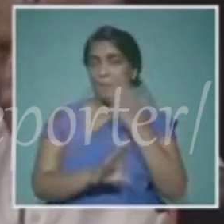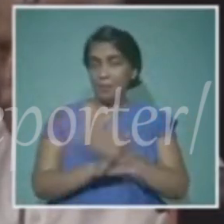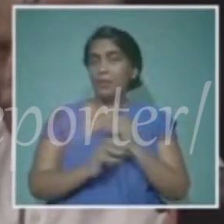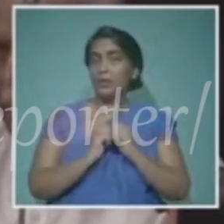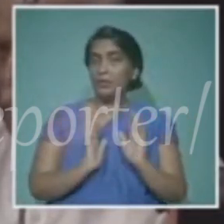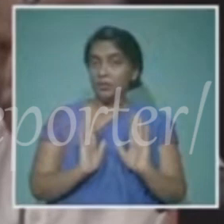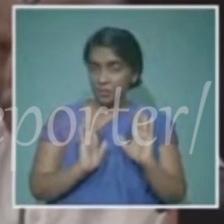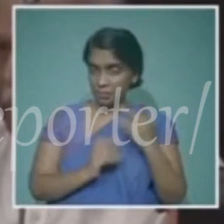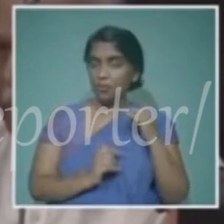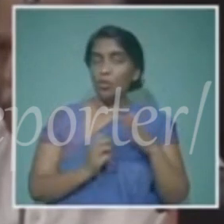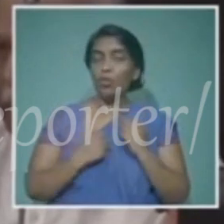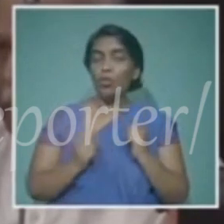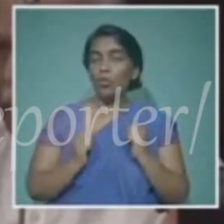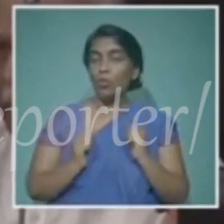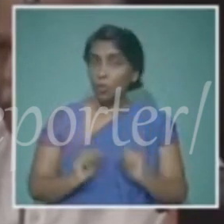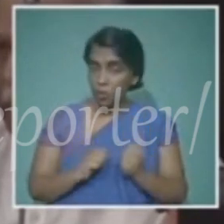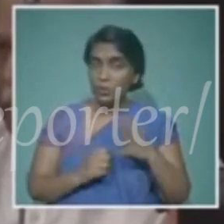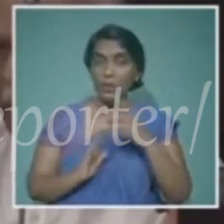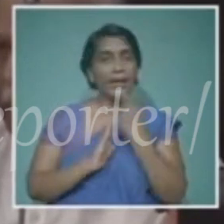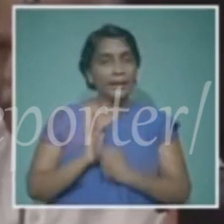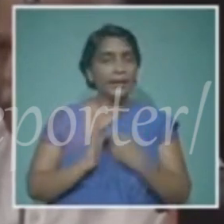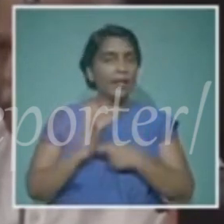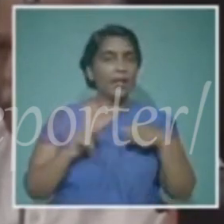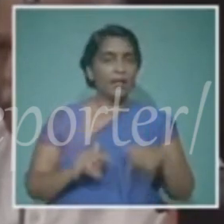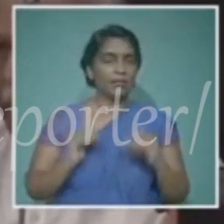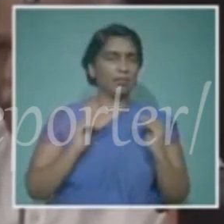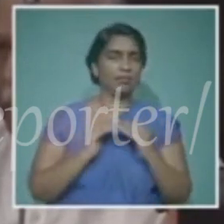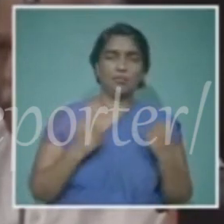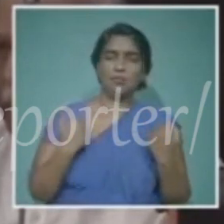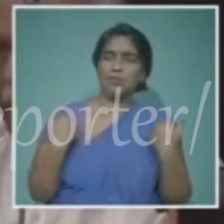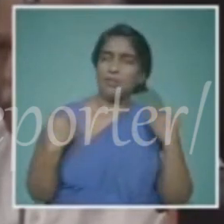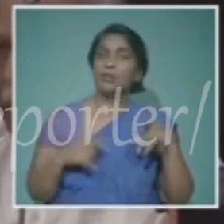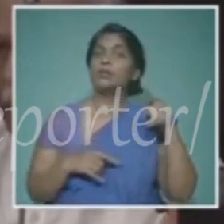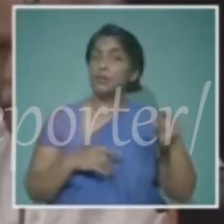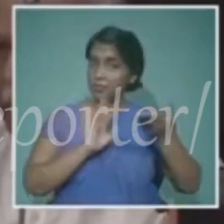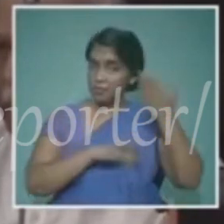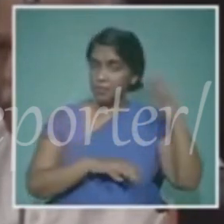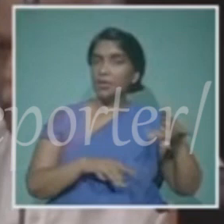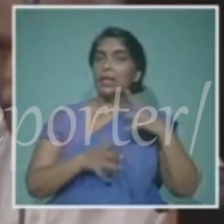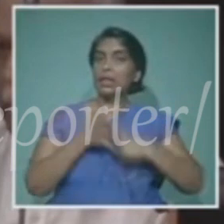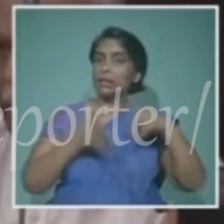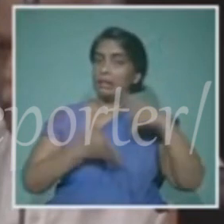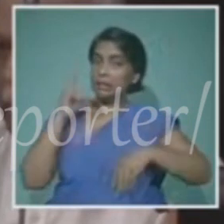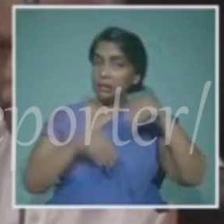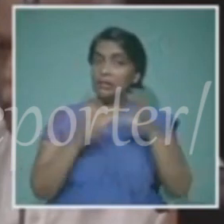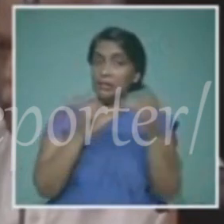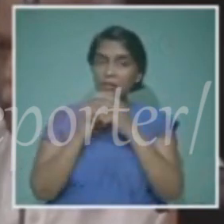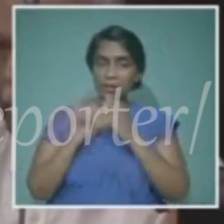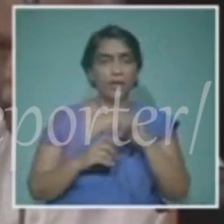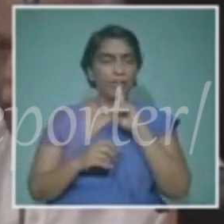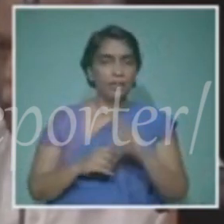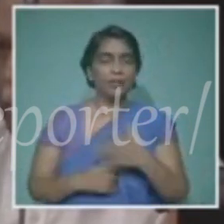ක්‍රියාත්මක කිරීමට උත්සාහ කළ න්‍යායන් අදට ගලපැන්න වෙහෙස වෙනවා. ඒ කාලේ යම් යම් දේශපාලන කණ්ඩායම් කිව්වේ